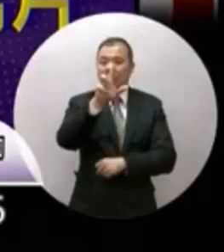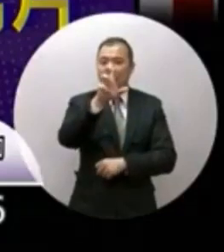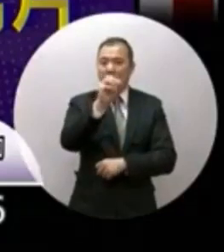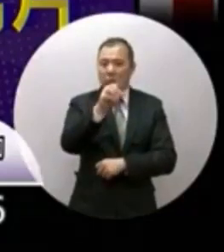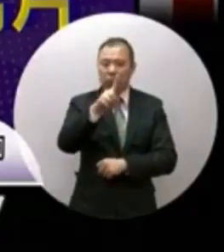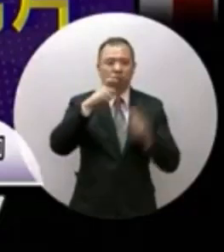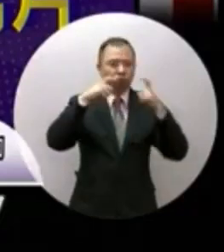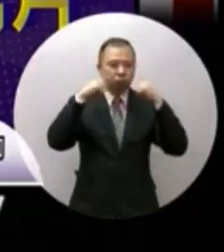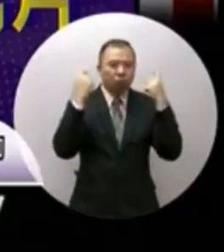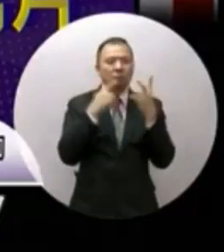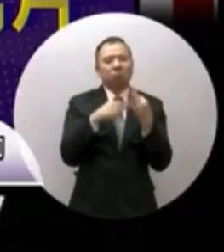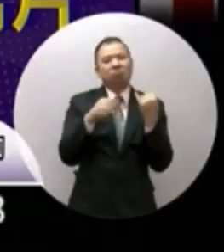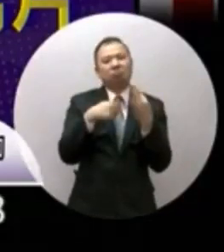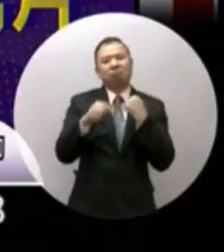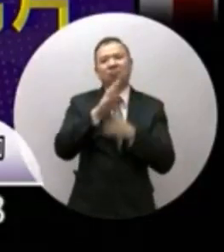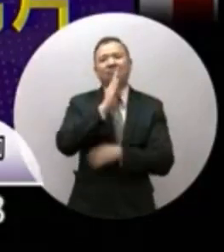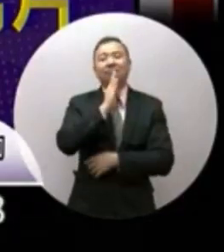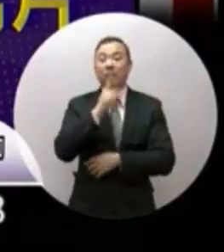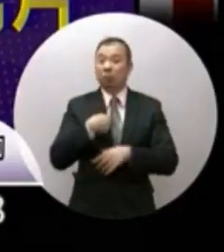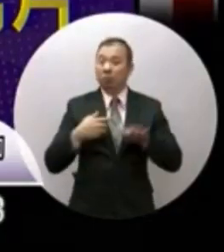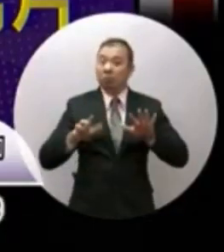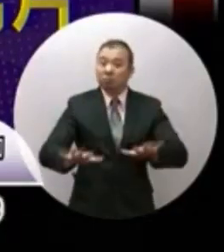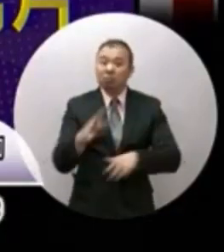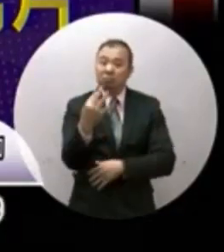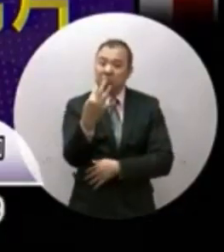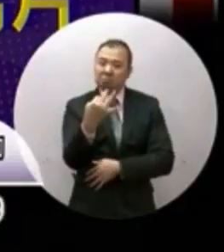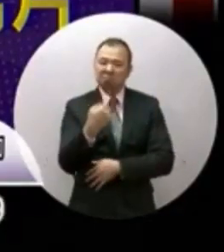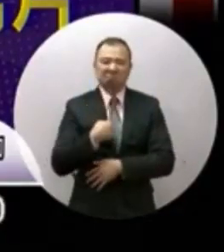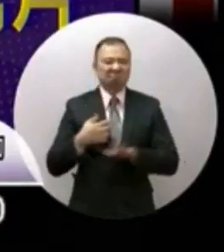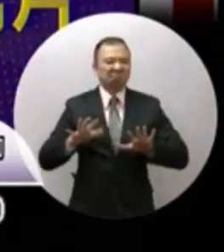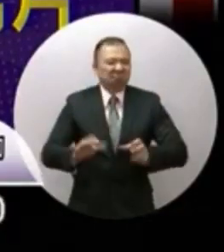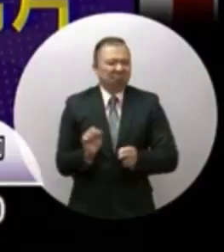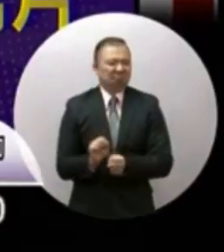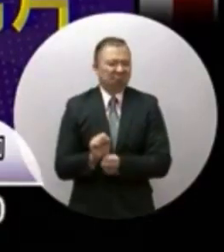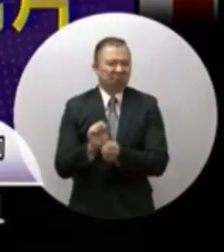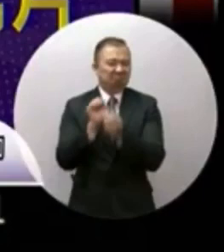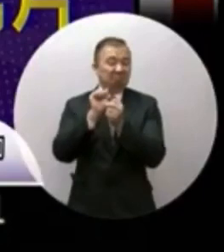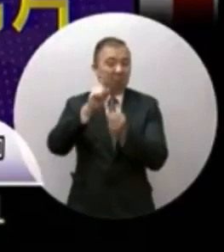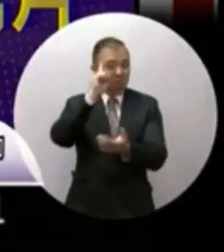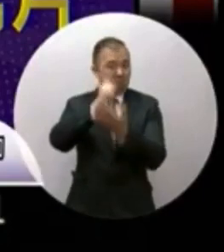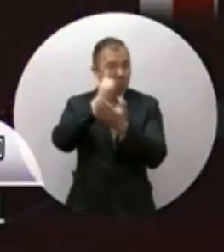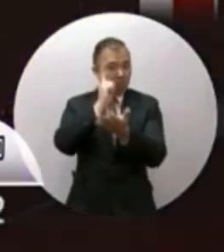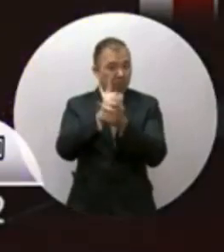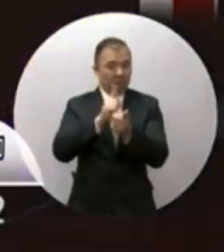188万片，现在我们已经提升到每天